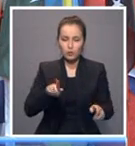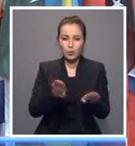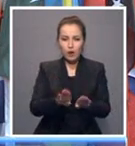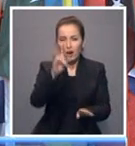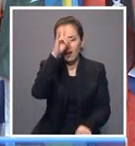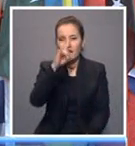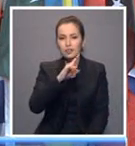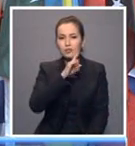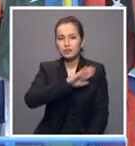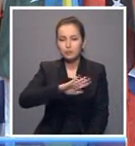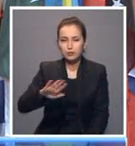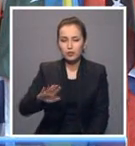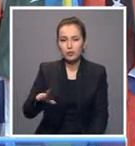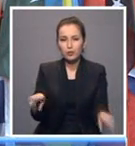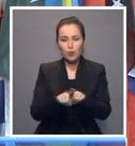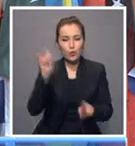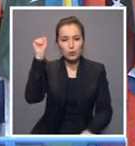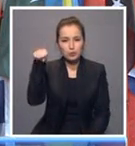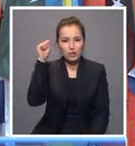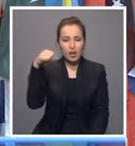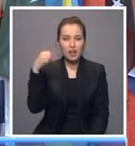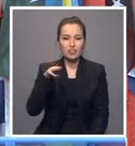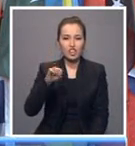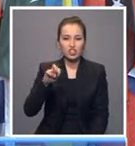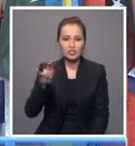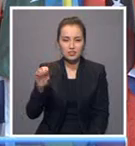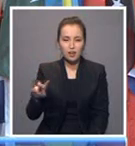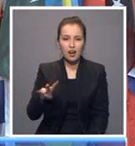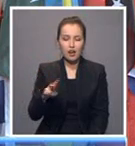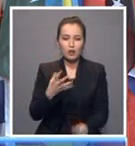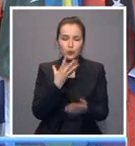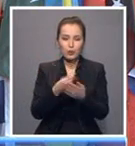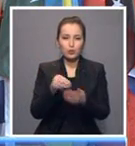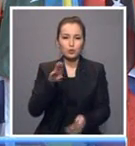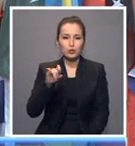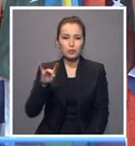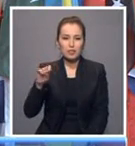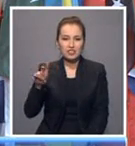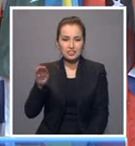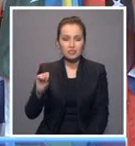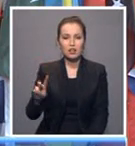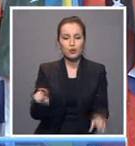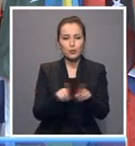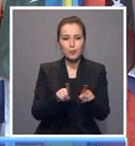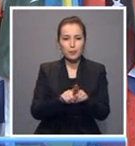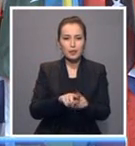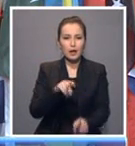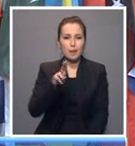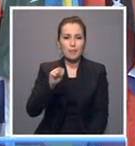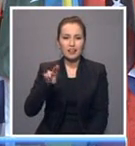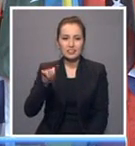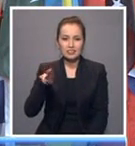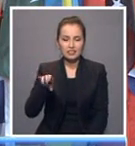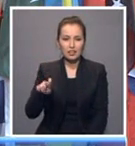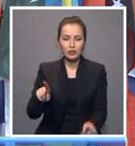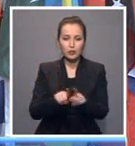емес, сонымен қатар Өзбекстан, Тәжікстан, Қырғызстан, Түркменстан, тіпті келешекте Афганистан,